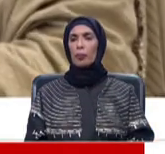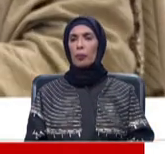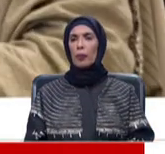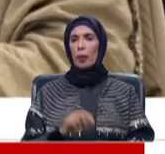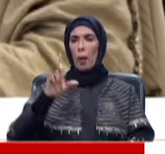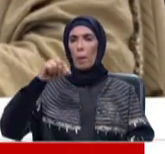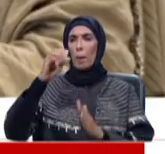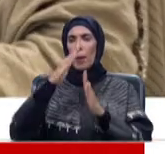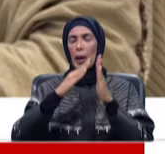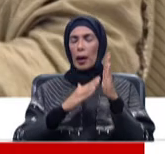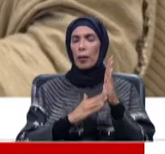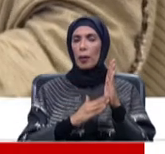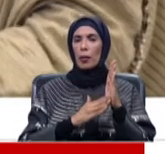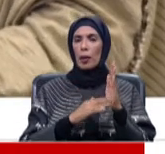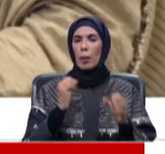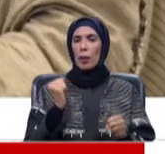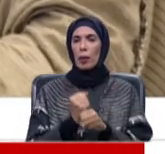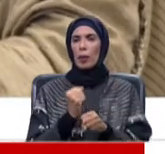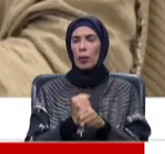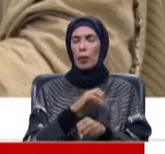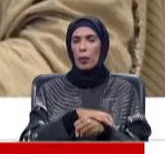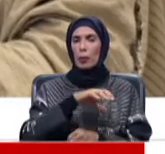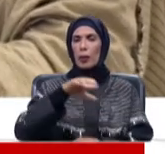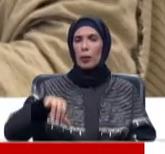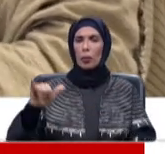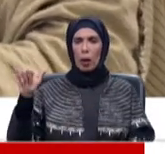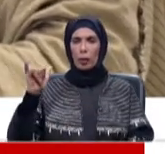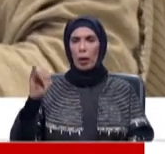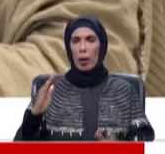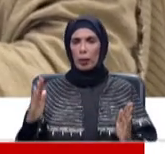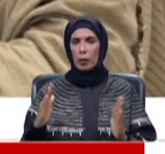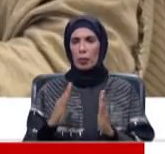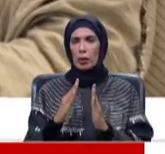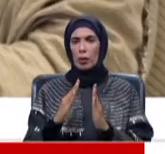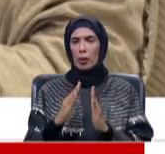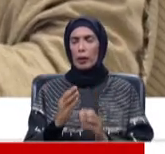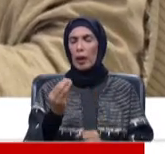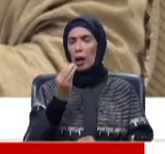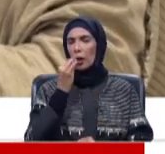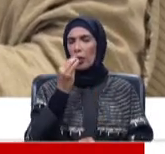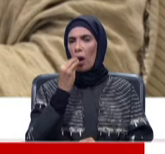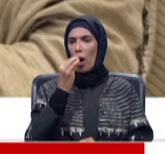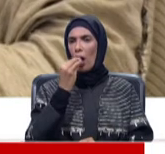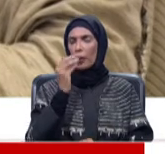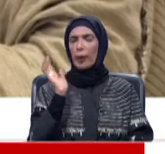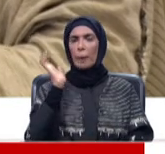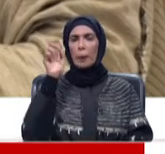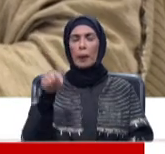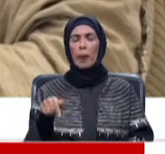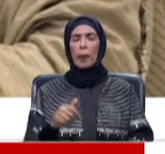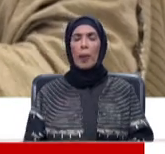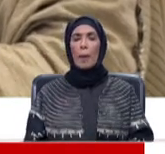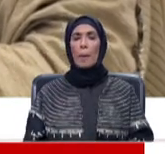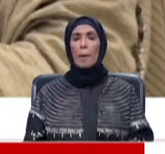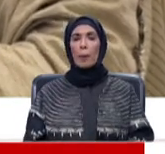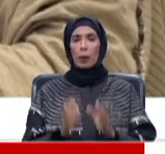ورقة تناولت فيها جهود البلدان العربية لمواجهة تحديات الأمن الغذائي، كذلك أكدت